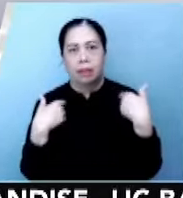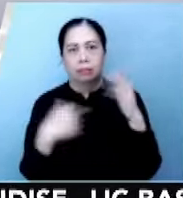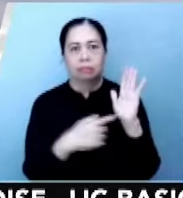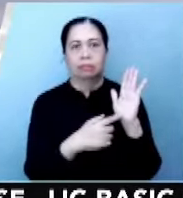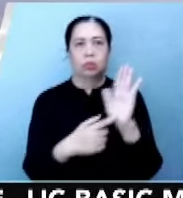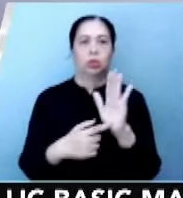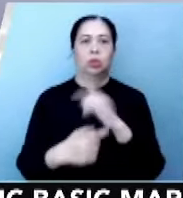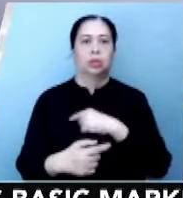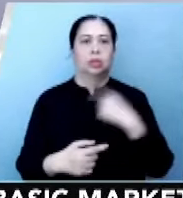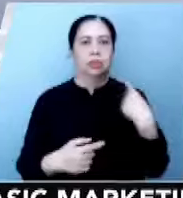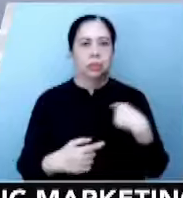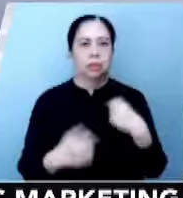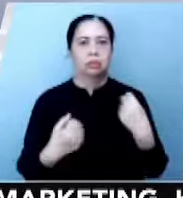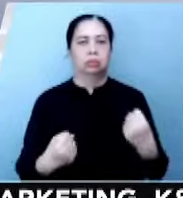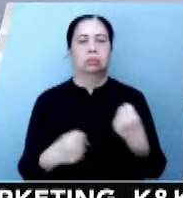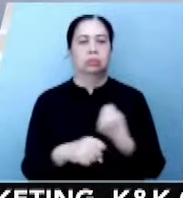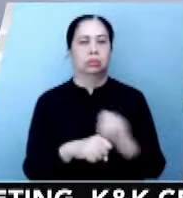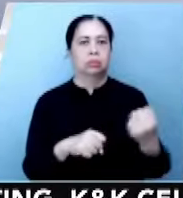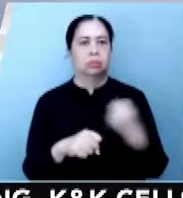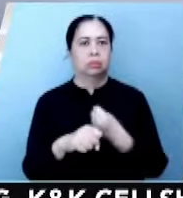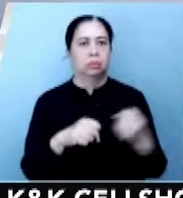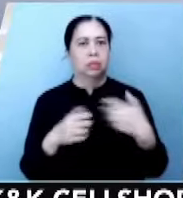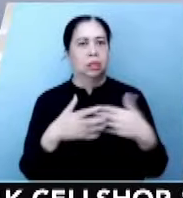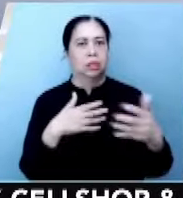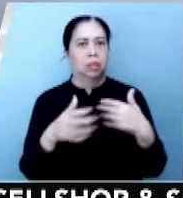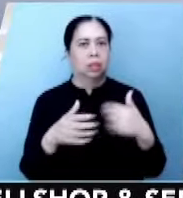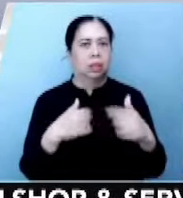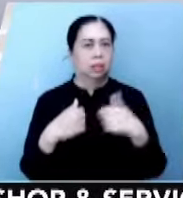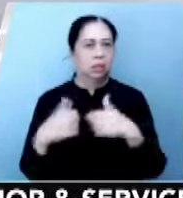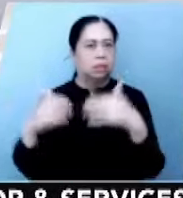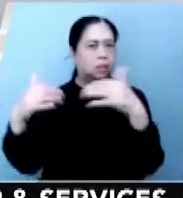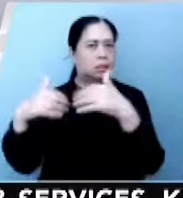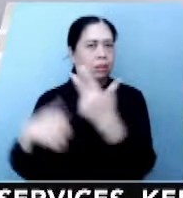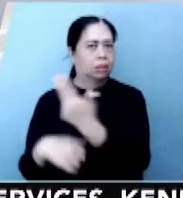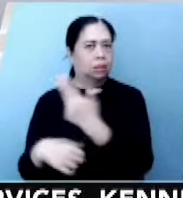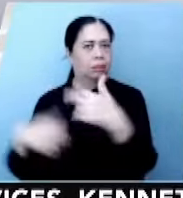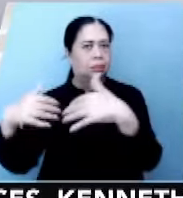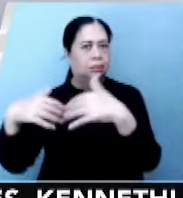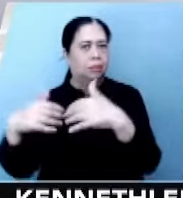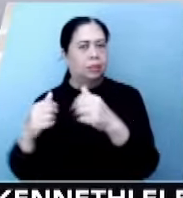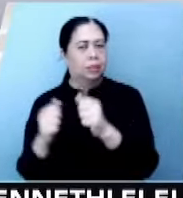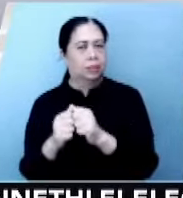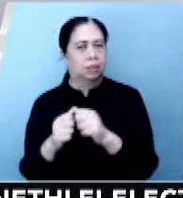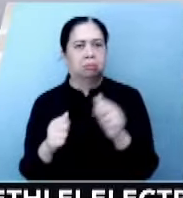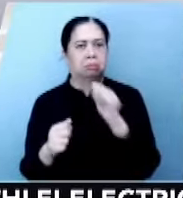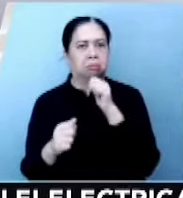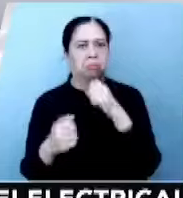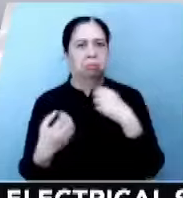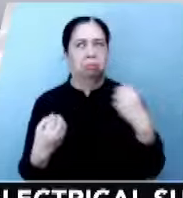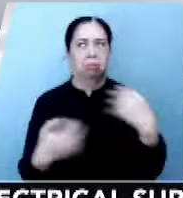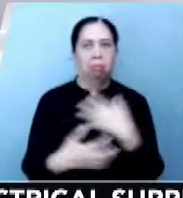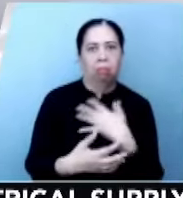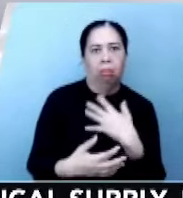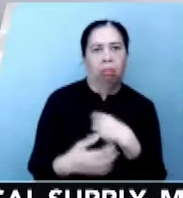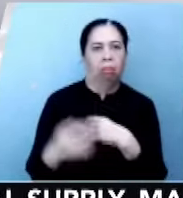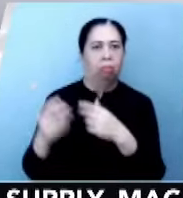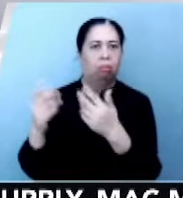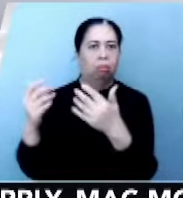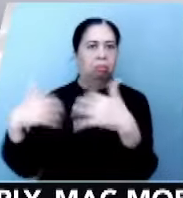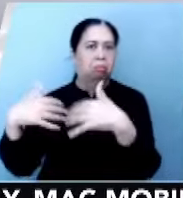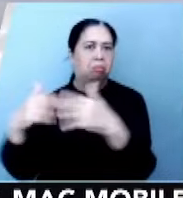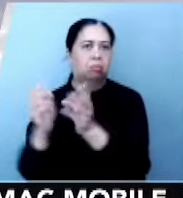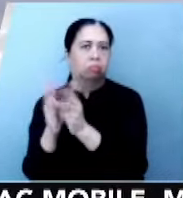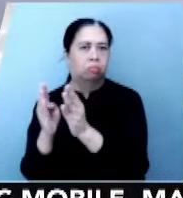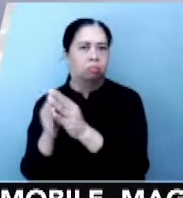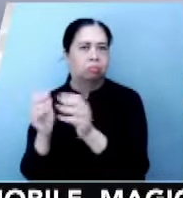resolve despite the holding of the trilateral summit. They would not be intimidated by the ironclad commitment extended to